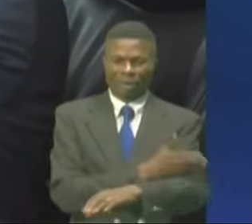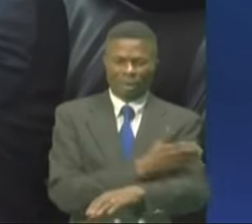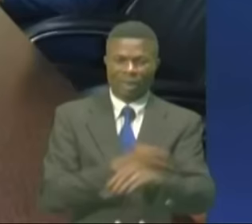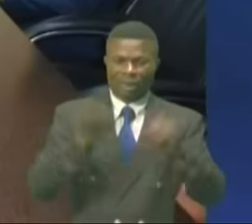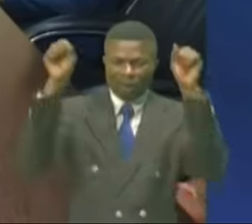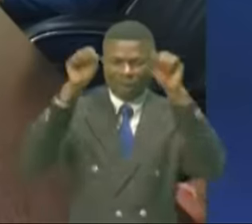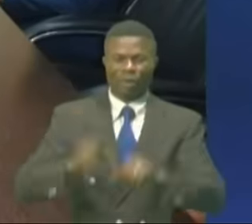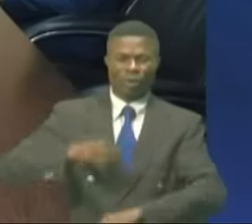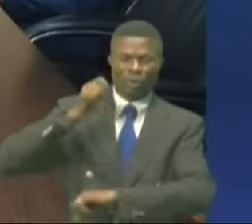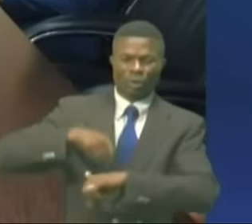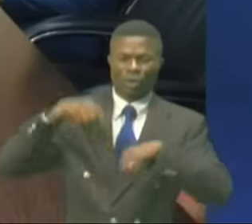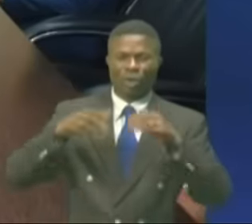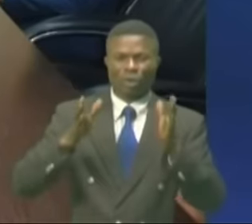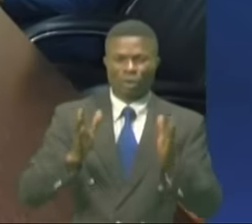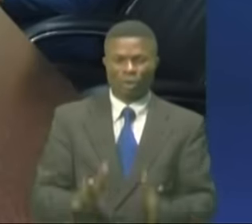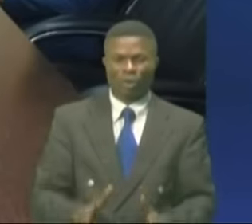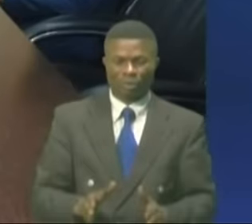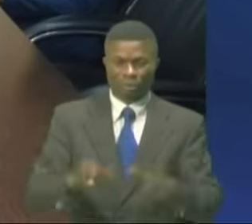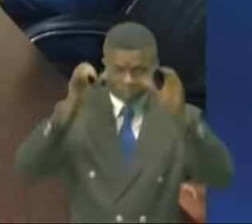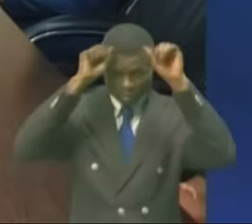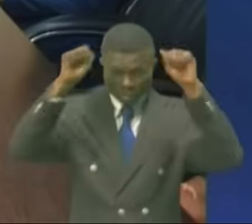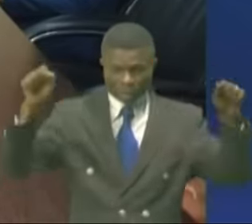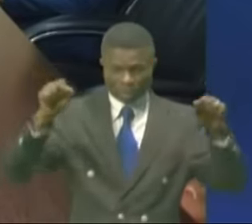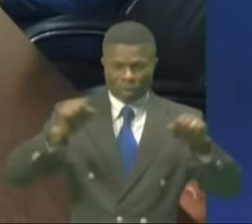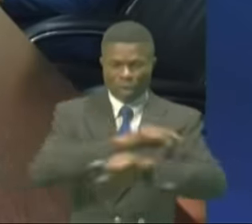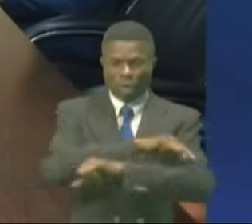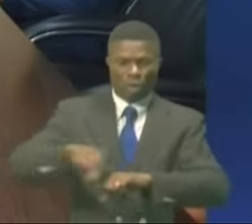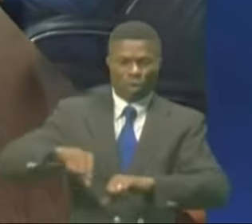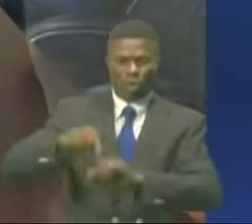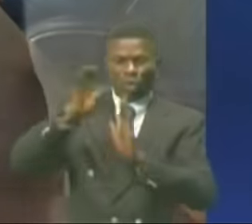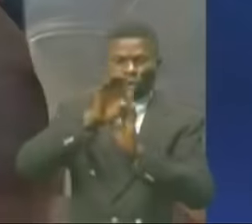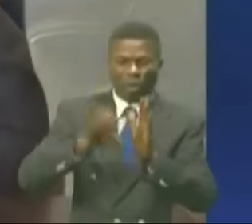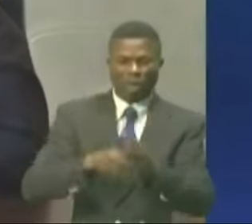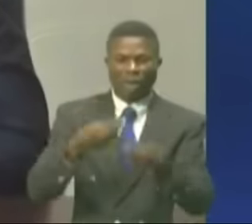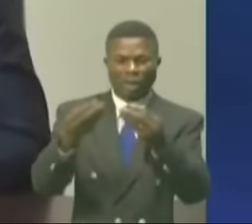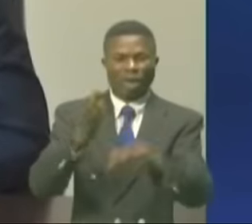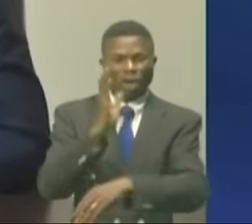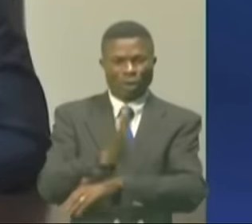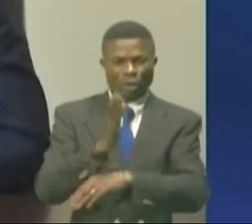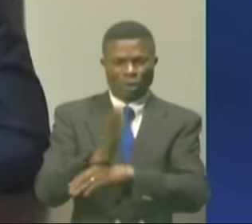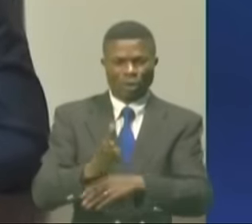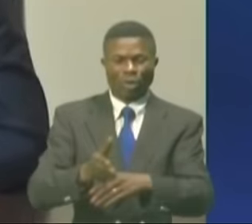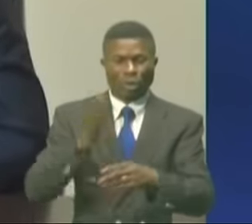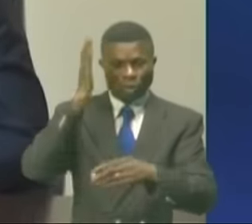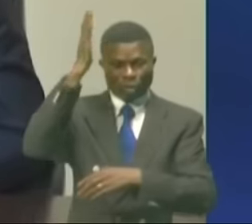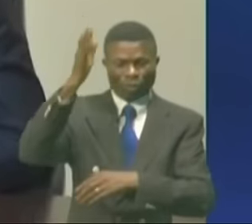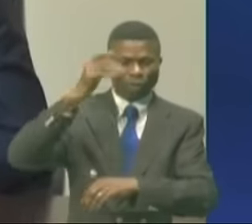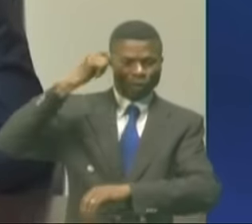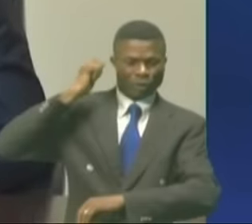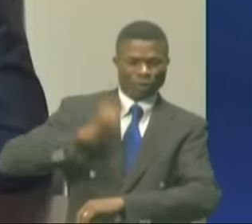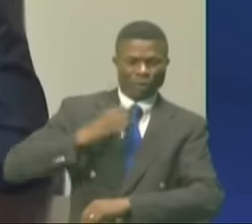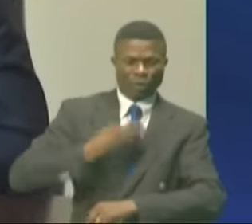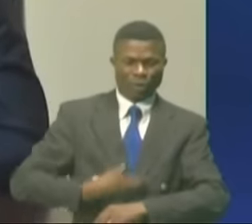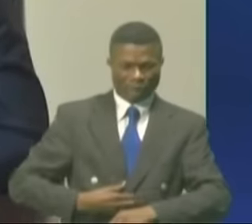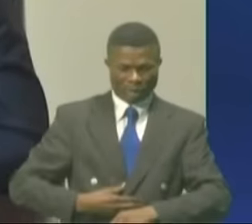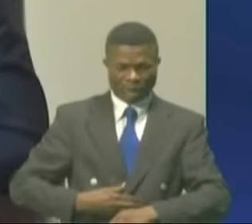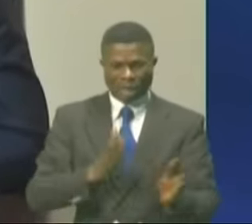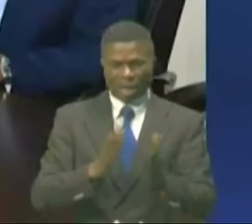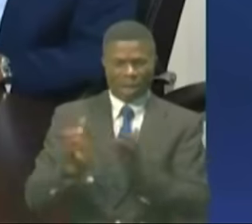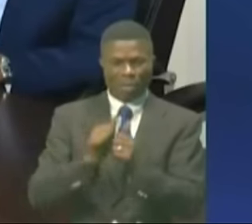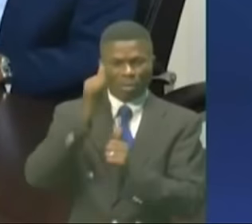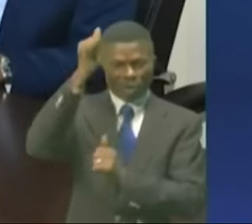système judiciaire congolais. Le président de la Haute Cour a prodigué quelques conseils à ses futurs juristes, question de baliser leur